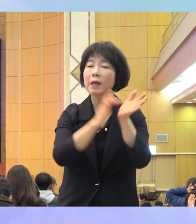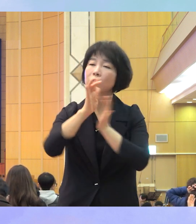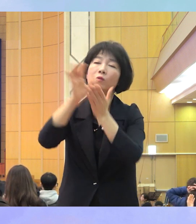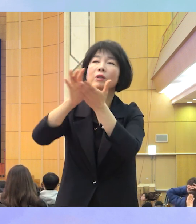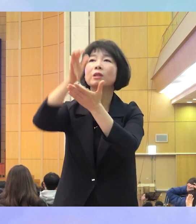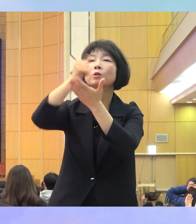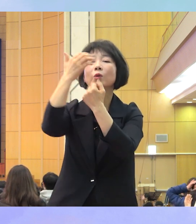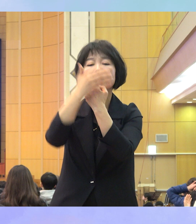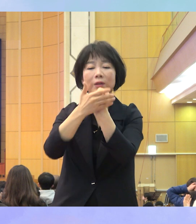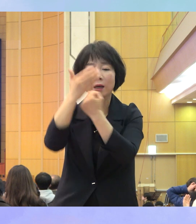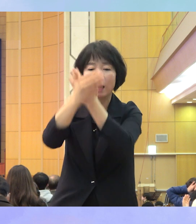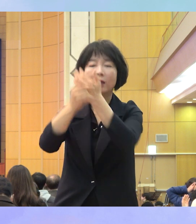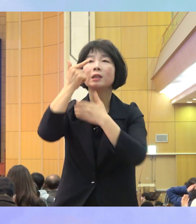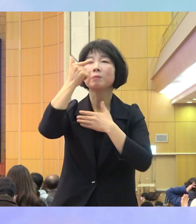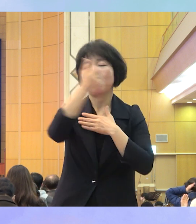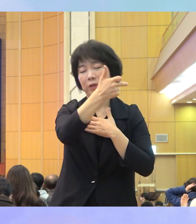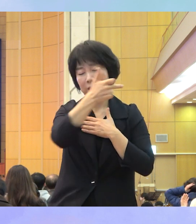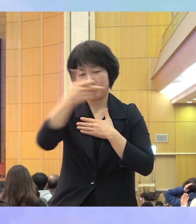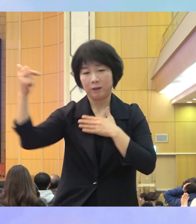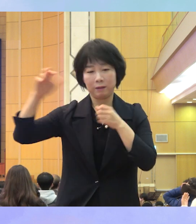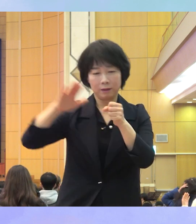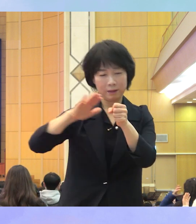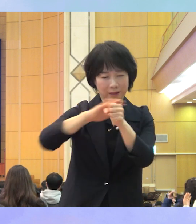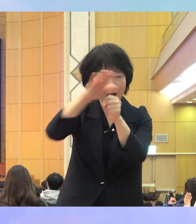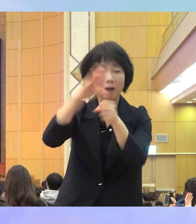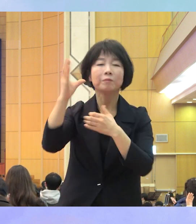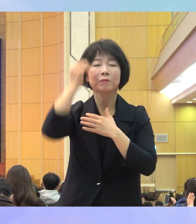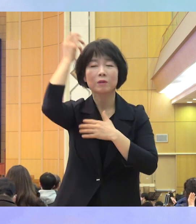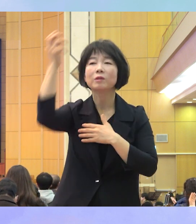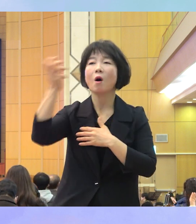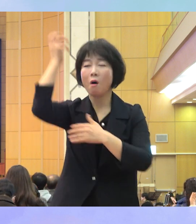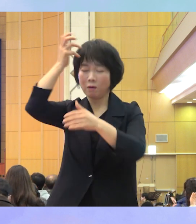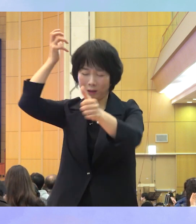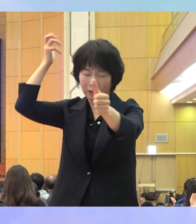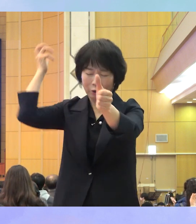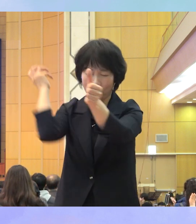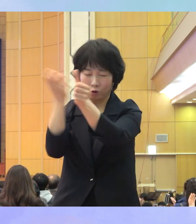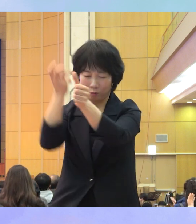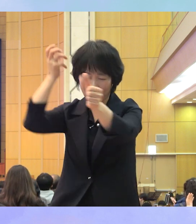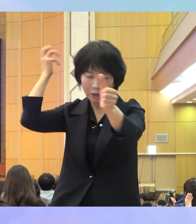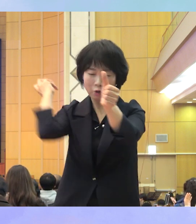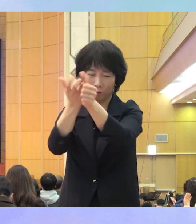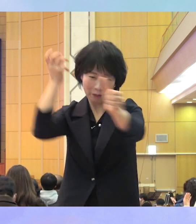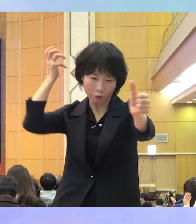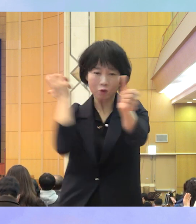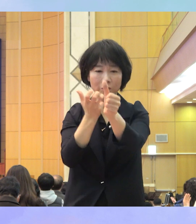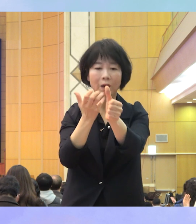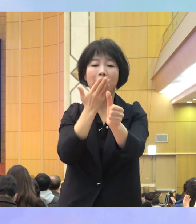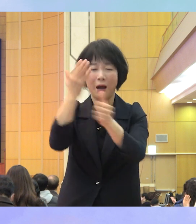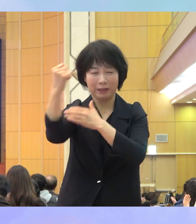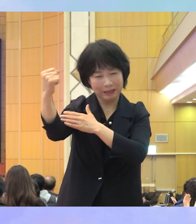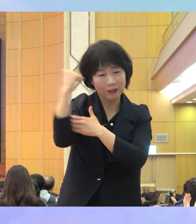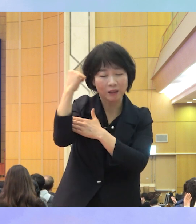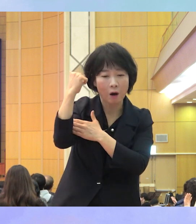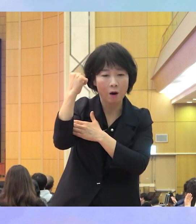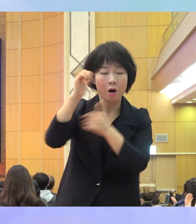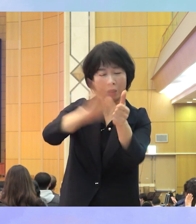그리스도의 은혜와 하나님 아버지의 크신 사랑과 성령의 충만과 성령의